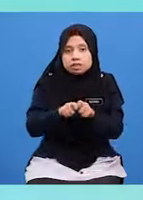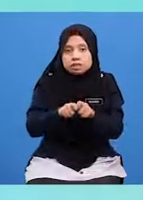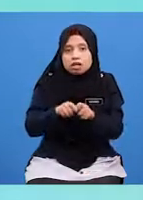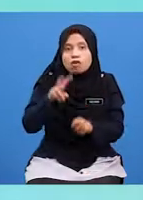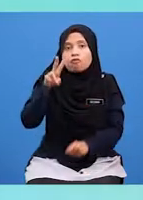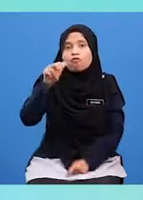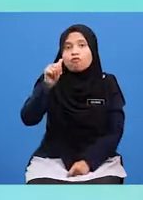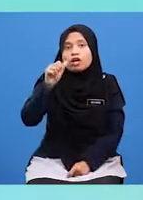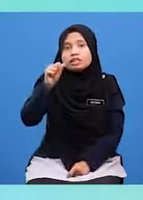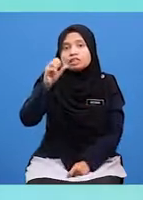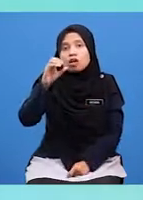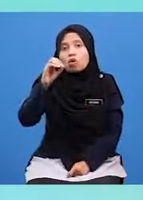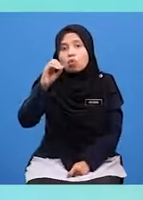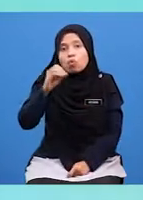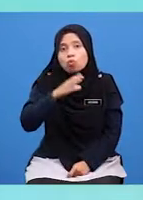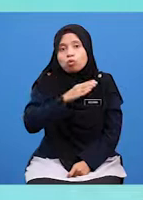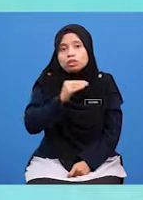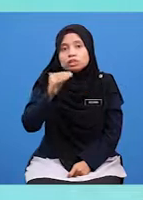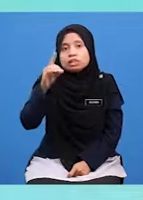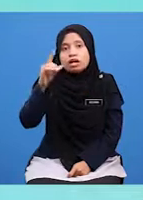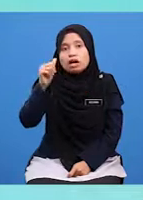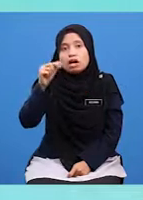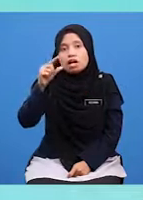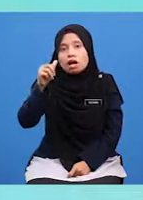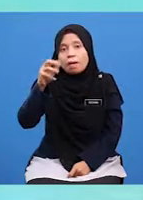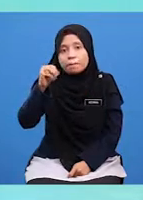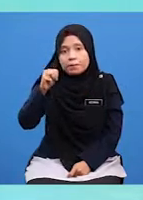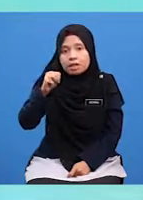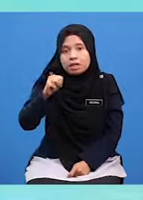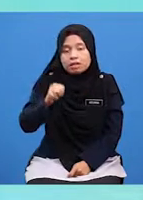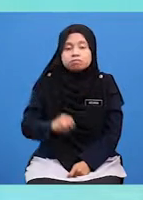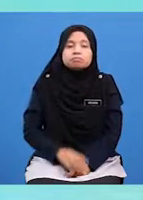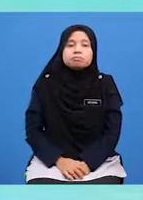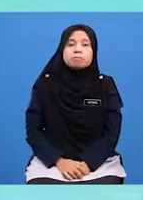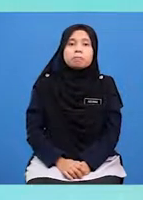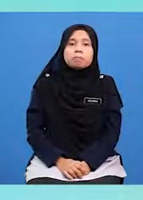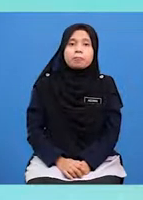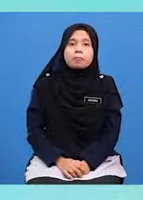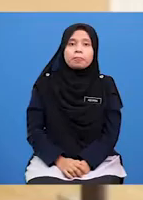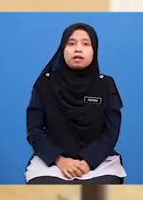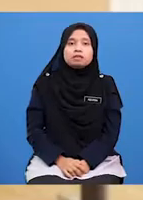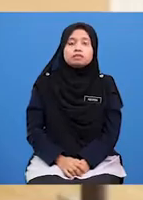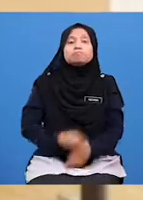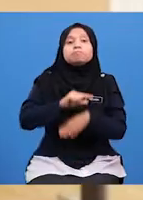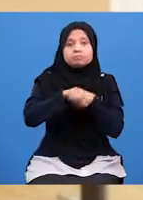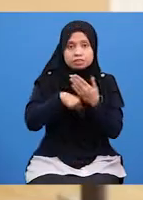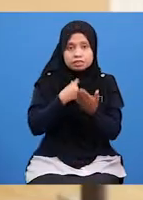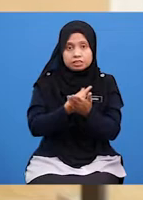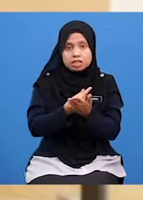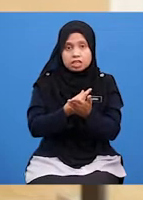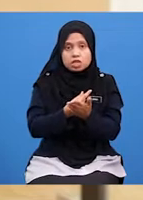da Gama yang telah menggunakan ikhmat Ibn al-Majid dalam perjalanan tersebut.